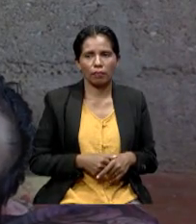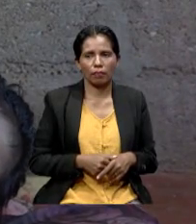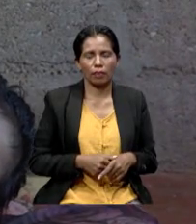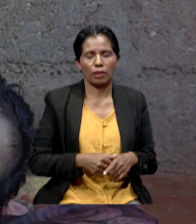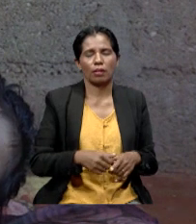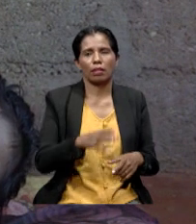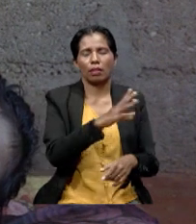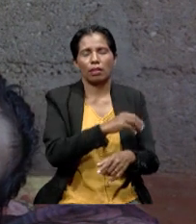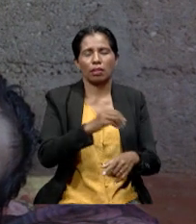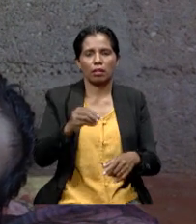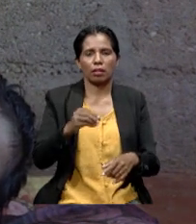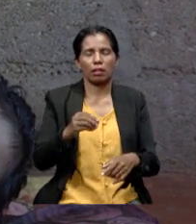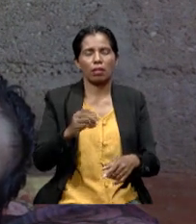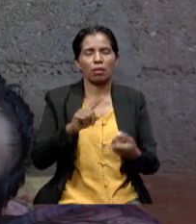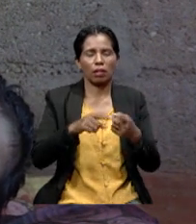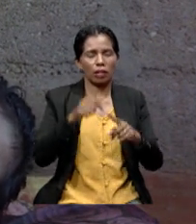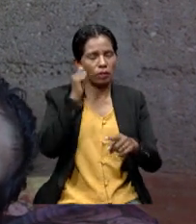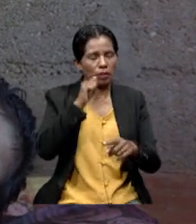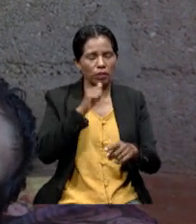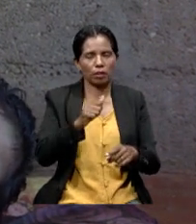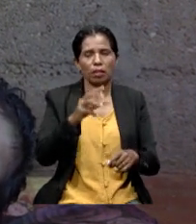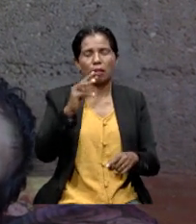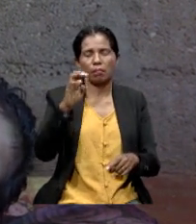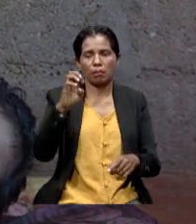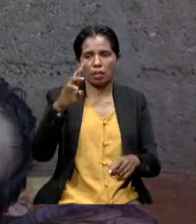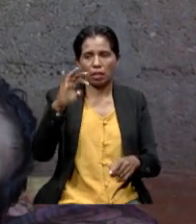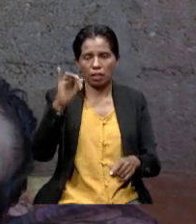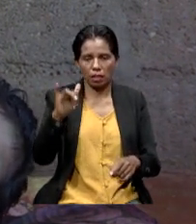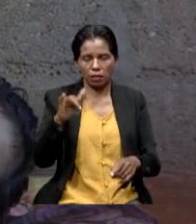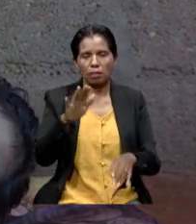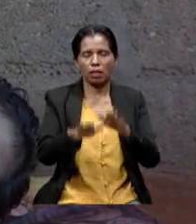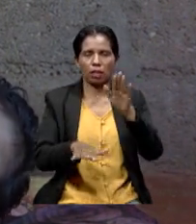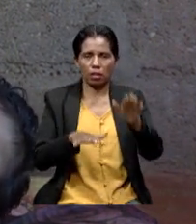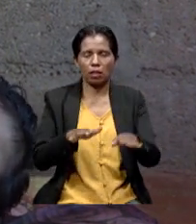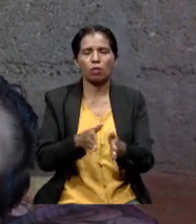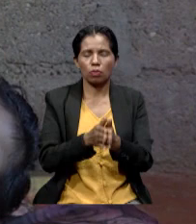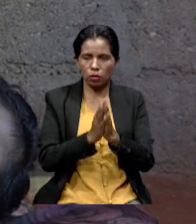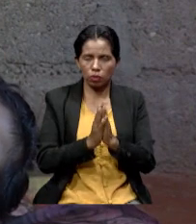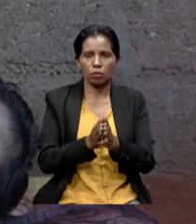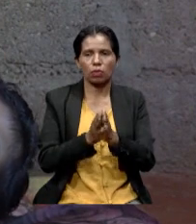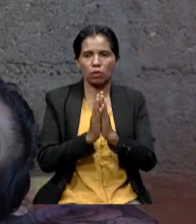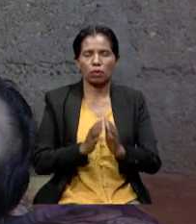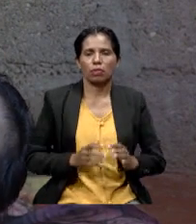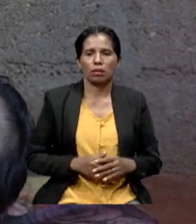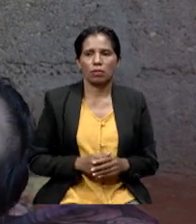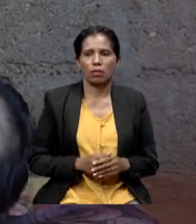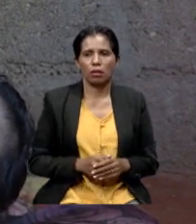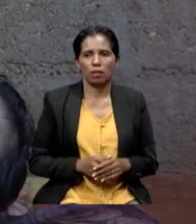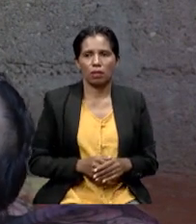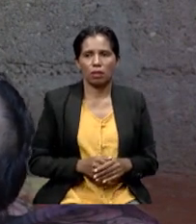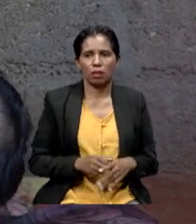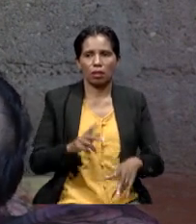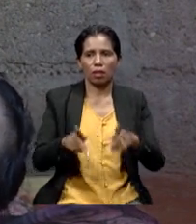ni? Ni malau, ni mai hetan dela barik ni. Ni husutuir, emas sering dia sini. Dia emas